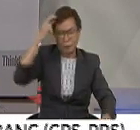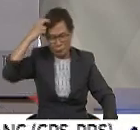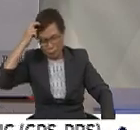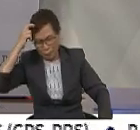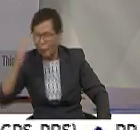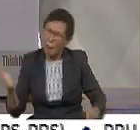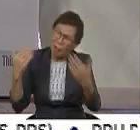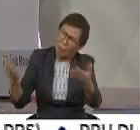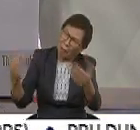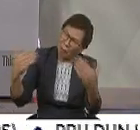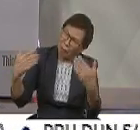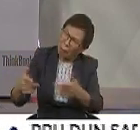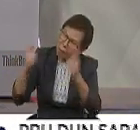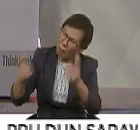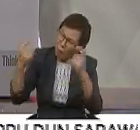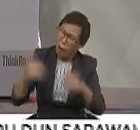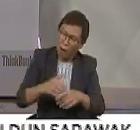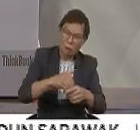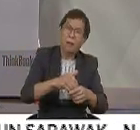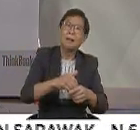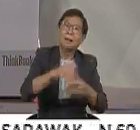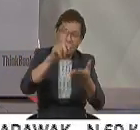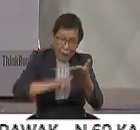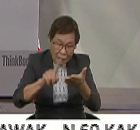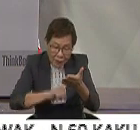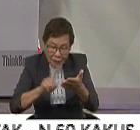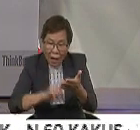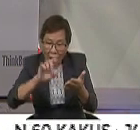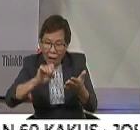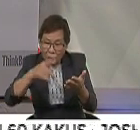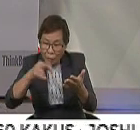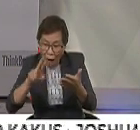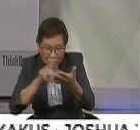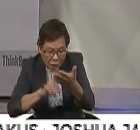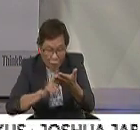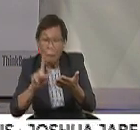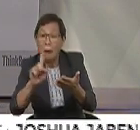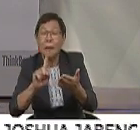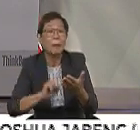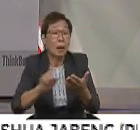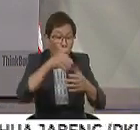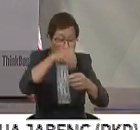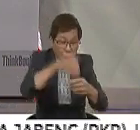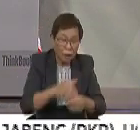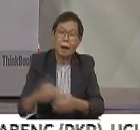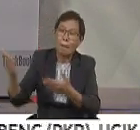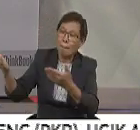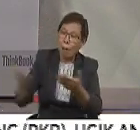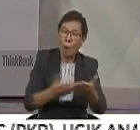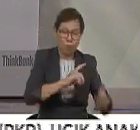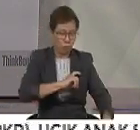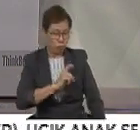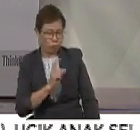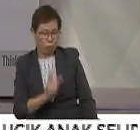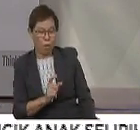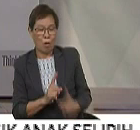menyemak status undian mereka, di mana mereka perlu pergi pusat mengundi dan saluran yang betul dan membawa dokumen dan memastikan